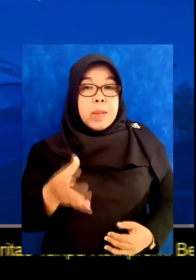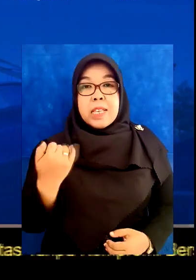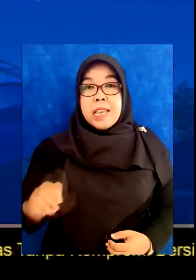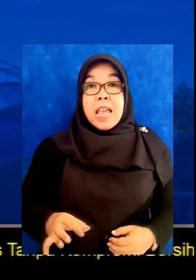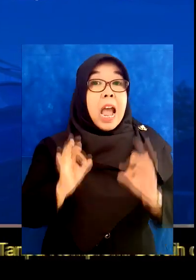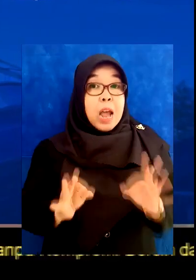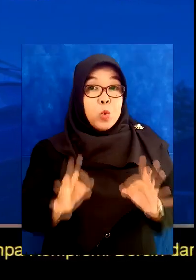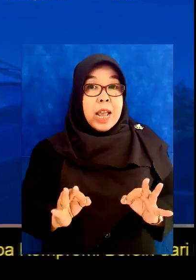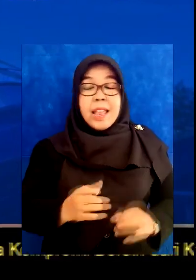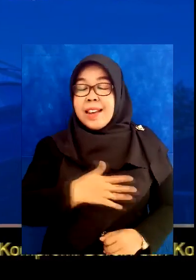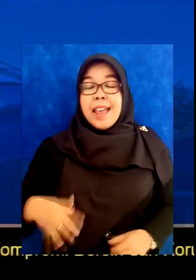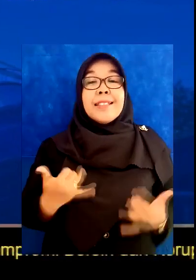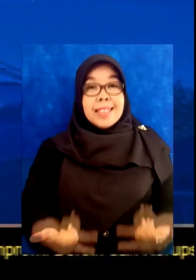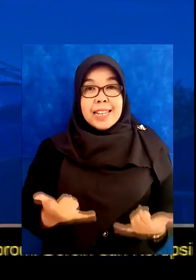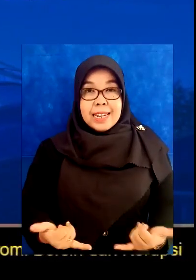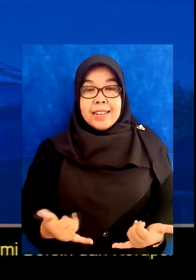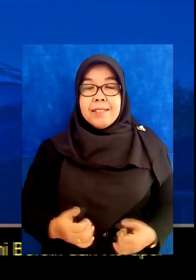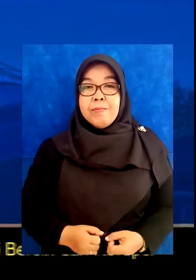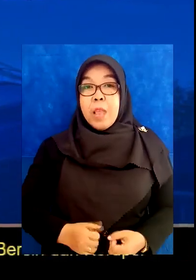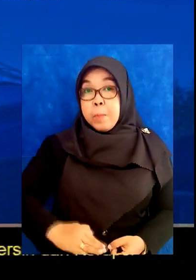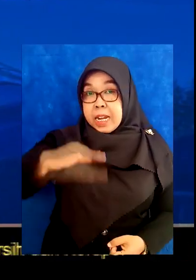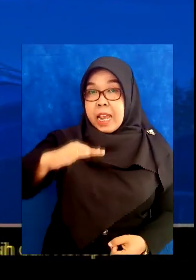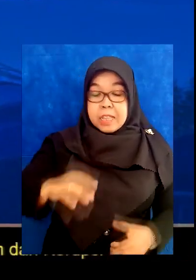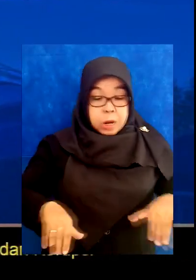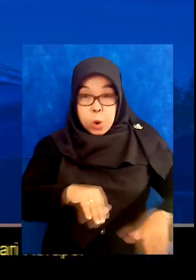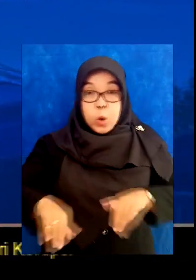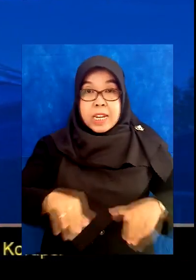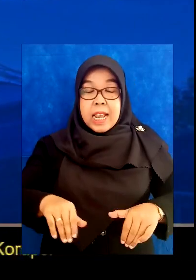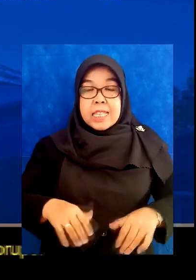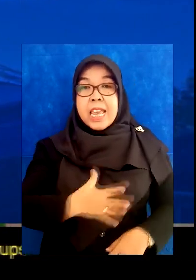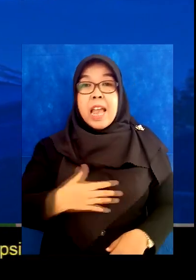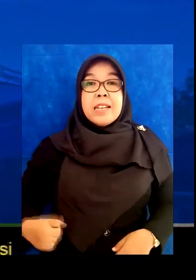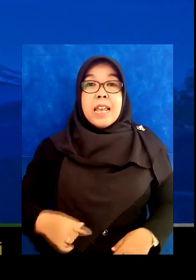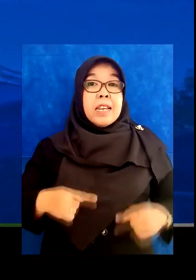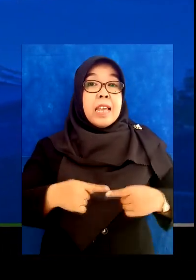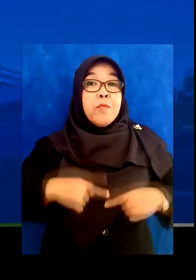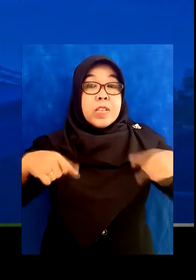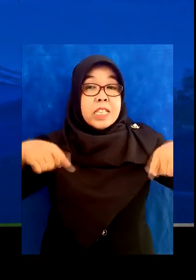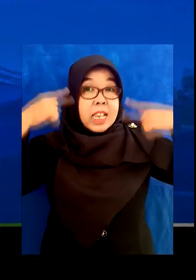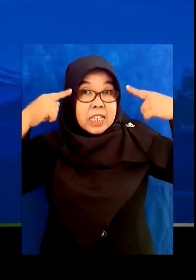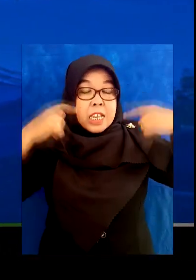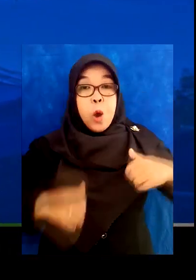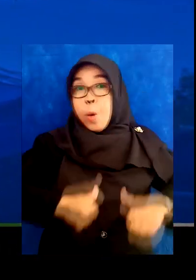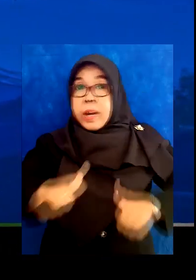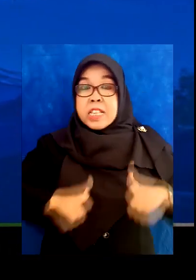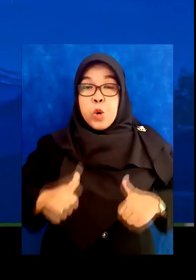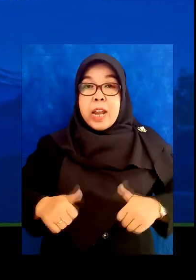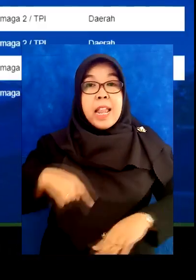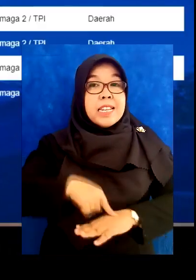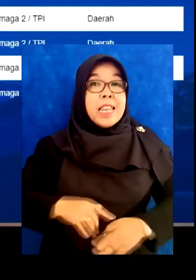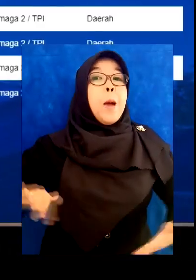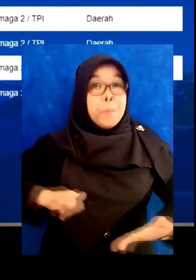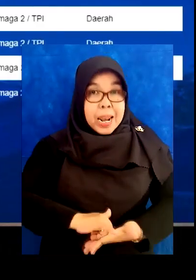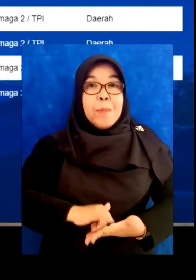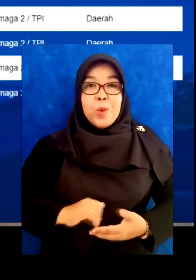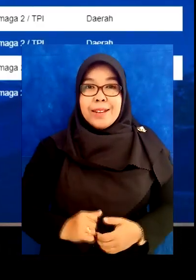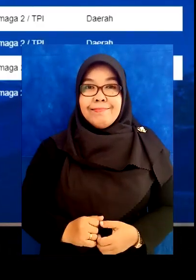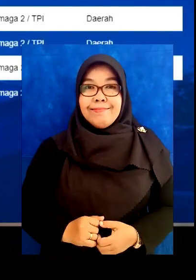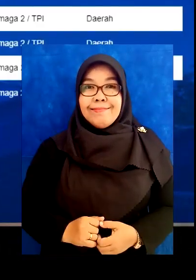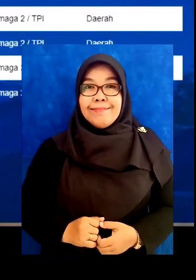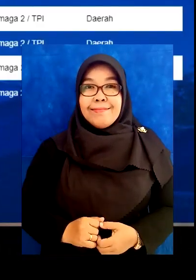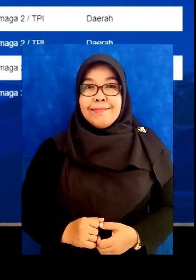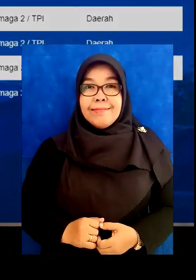pengguna dapat mengakses informasi yang akurat dan terkini, meningkatkan koordinasi dan efisiensi operasional